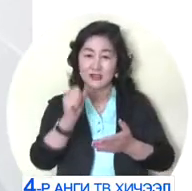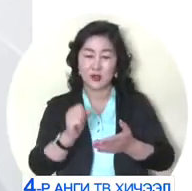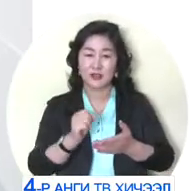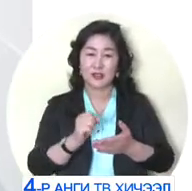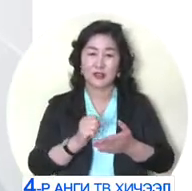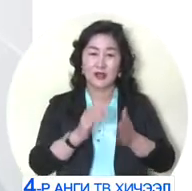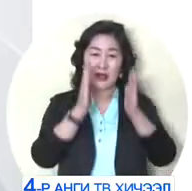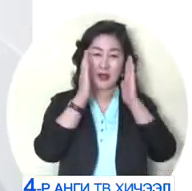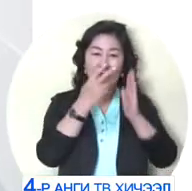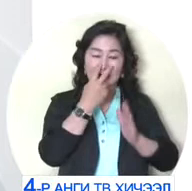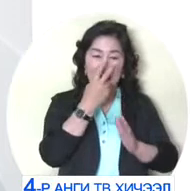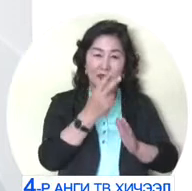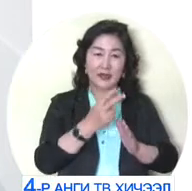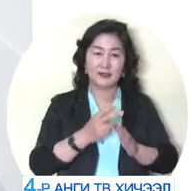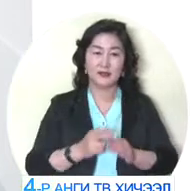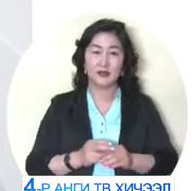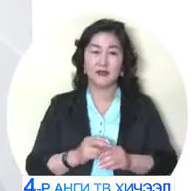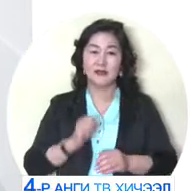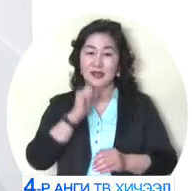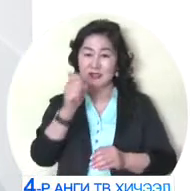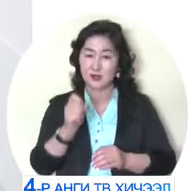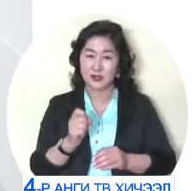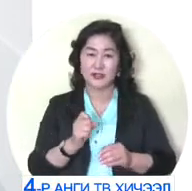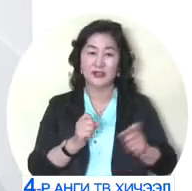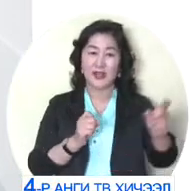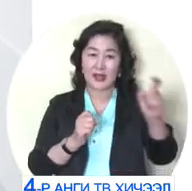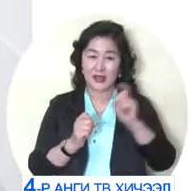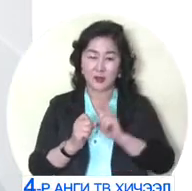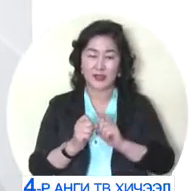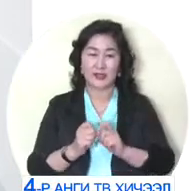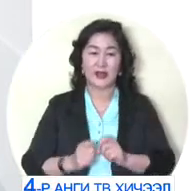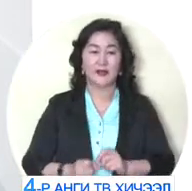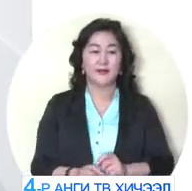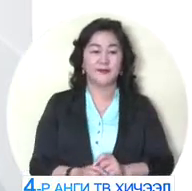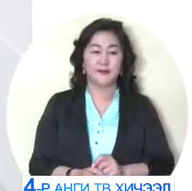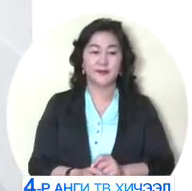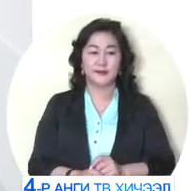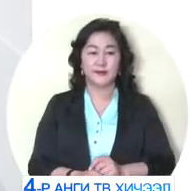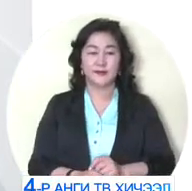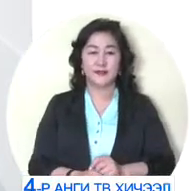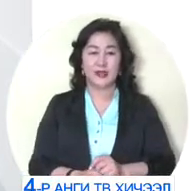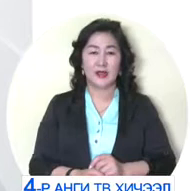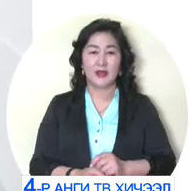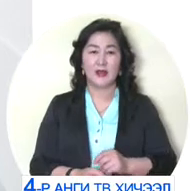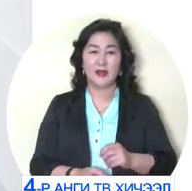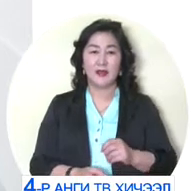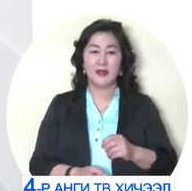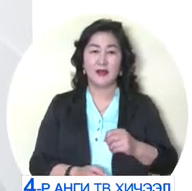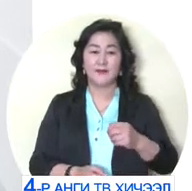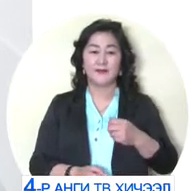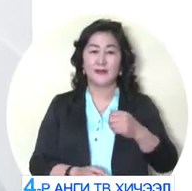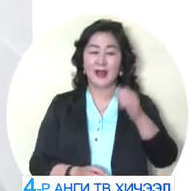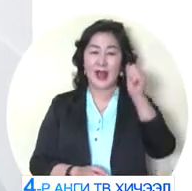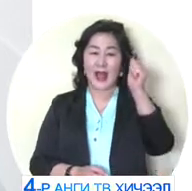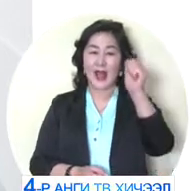анхааралтай ажиглаж хараад асуултанд хариулаарай. Аль хувилбар нь зөв юм бол? Хүү юунд